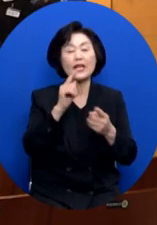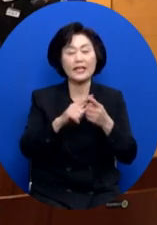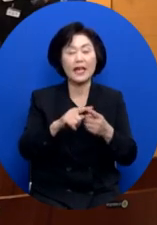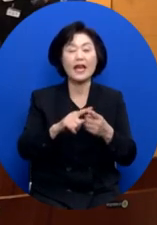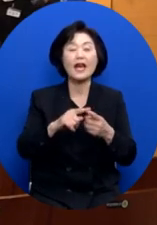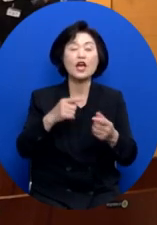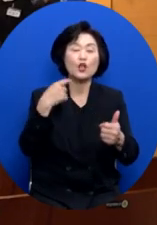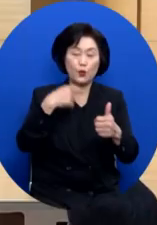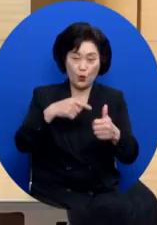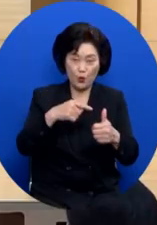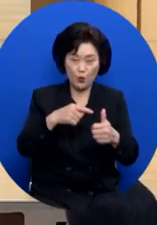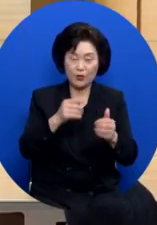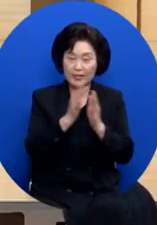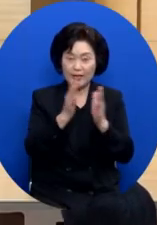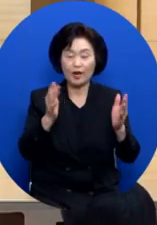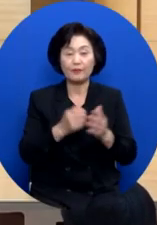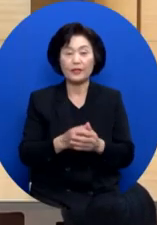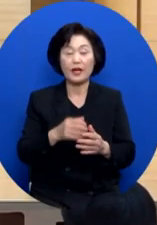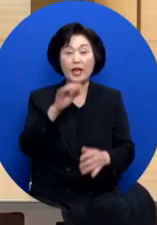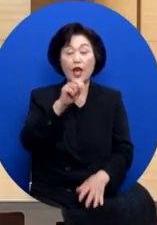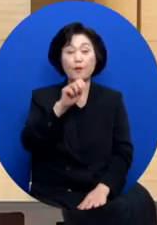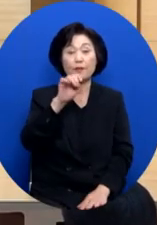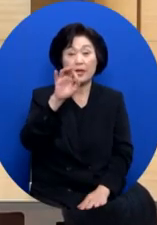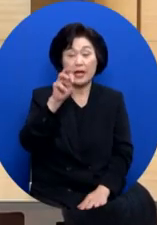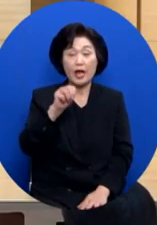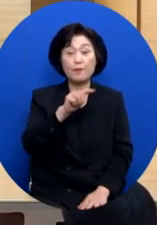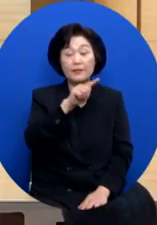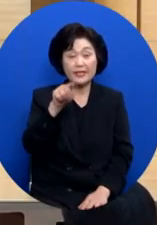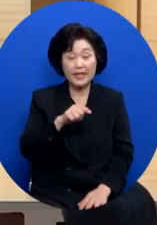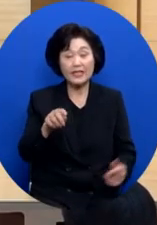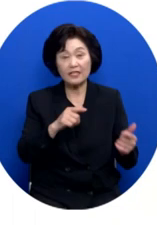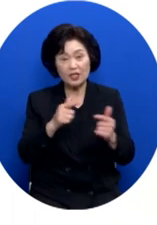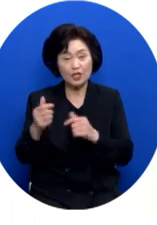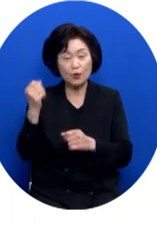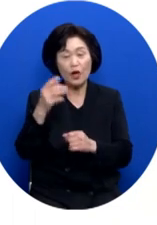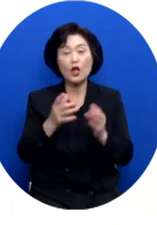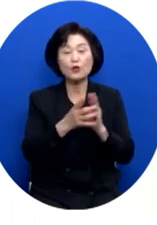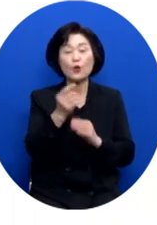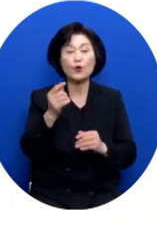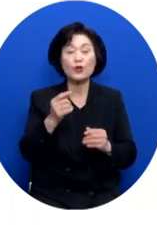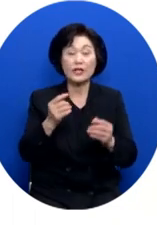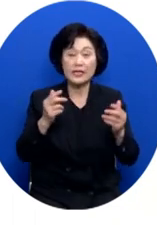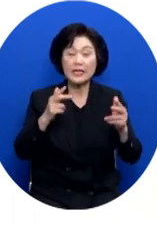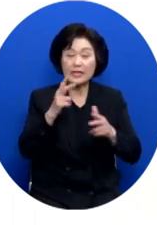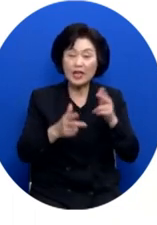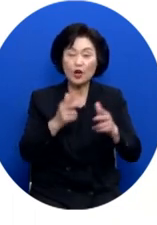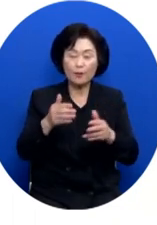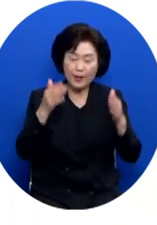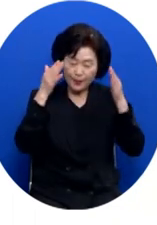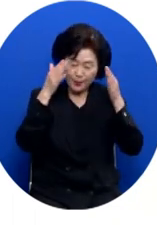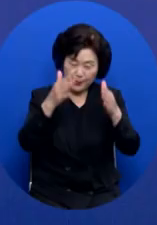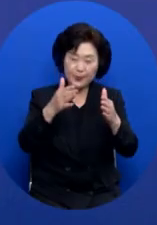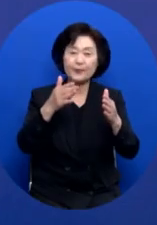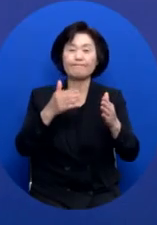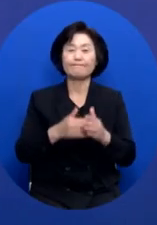특히 MZ세대부터 장년 세대까지 전 세대를 아우르는 통일교육 사업에 전력을 기울 계획입니다.